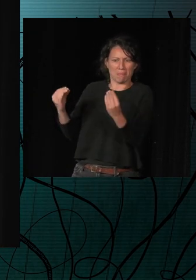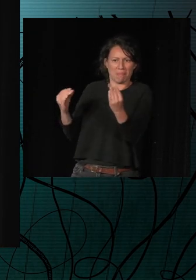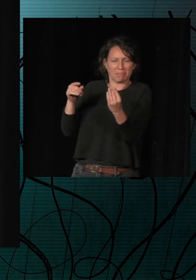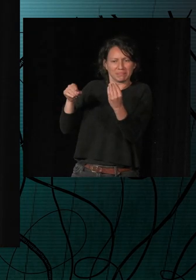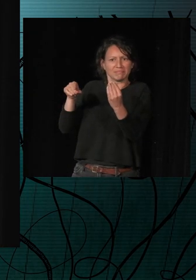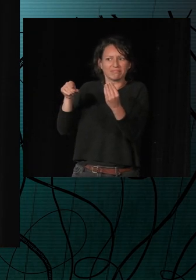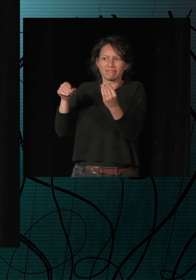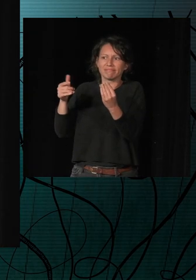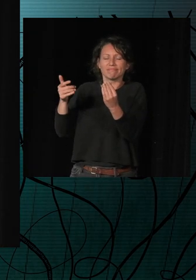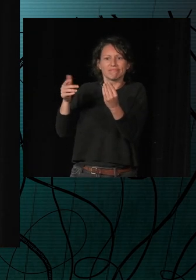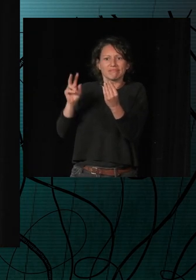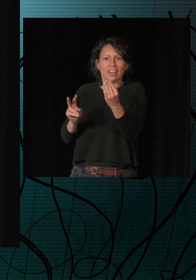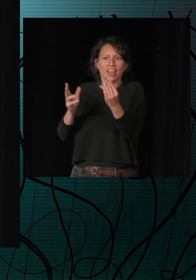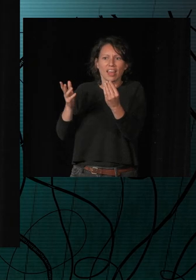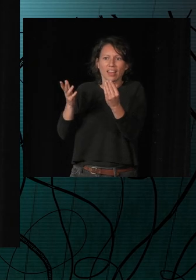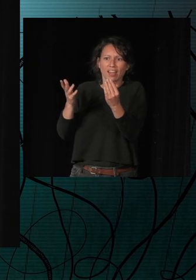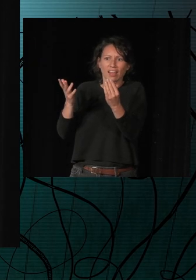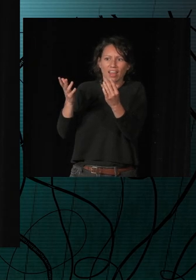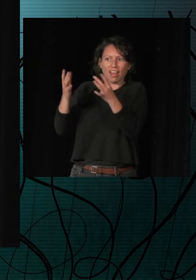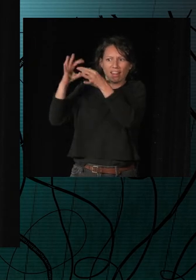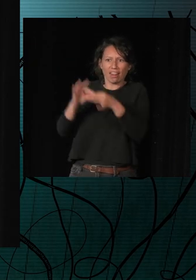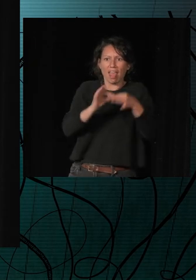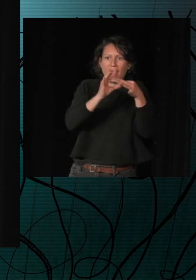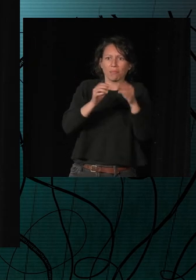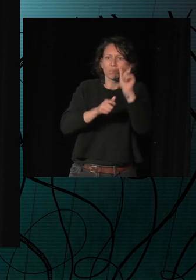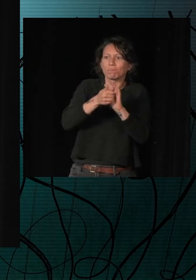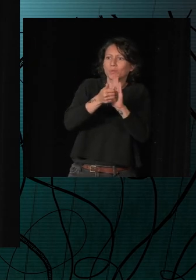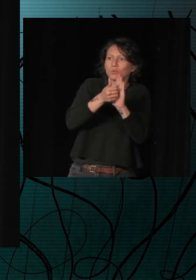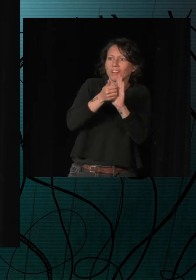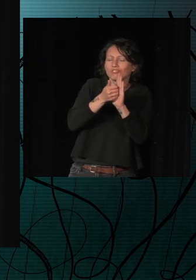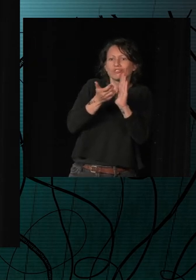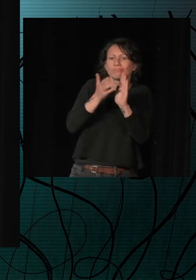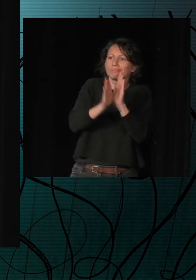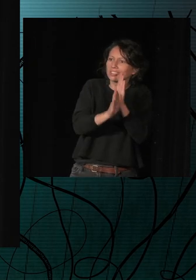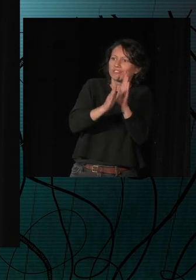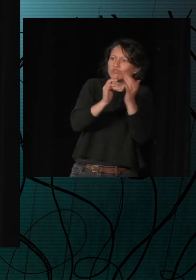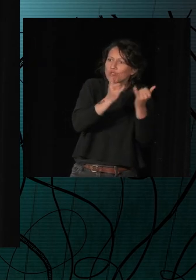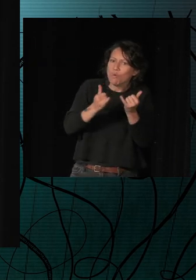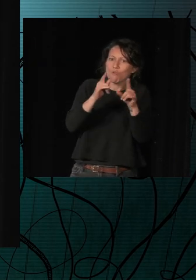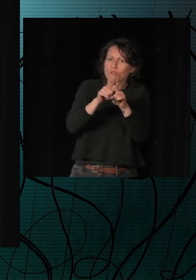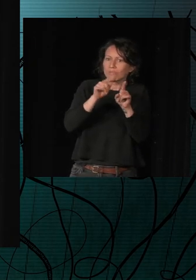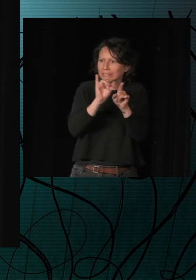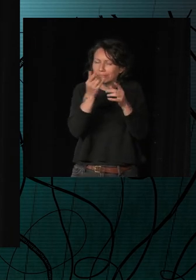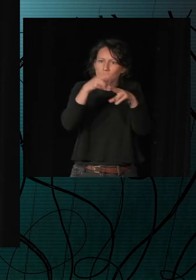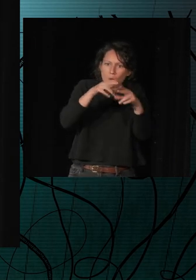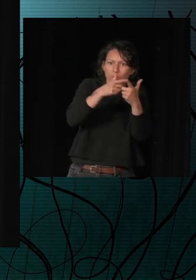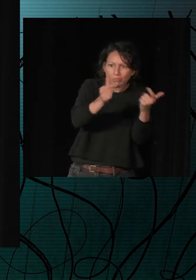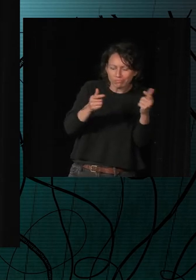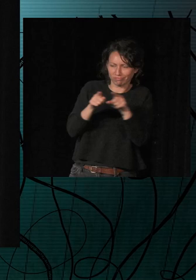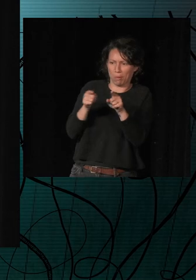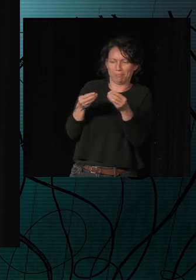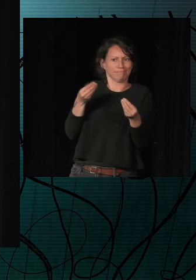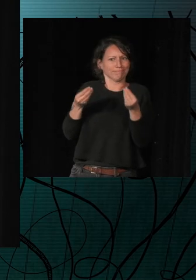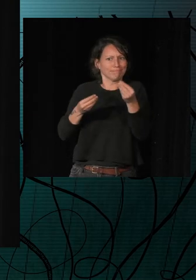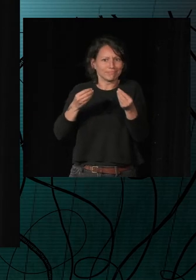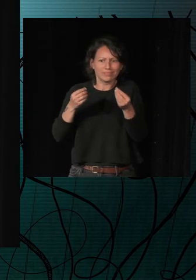des horreurs en lien avec les personnages et les meurtres du jeu ça peut faire écho notamment une scène de four rire dans Evil Dead 2 pour ceux qui l'ont vu eu justement où